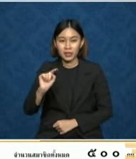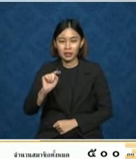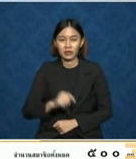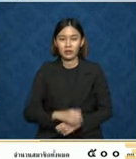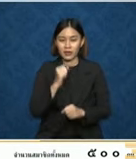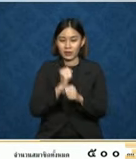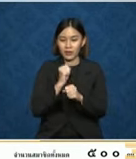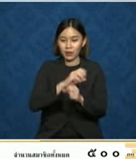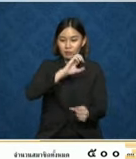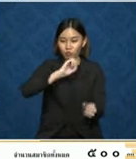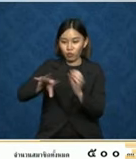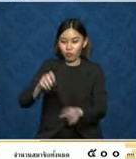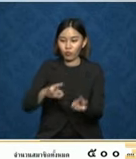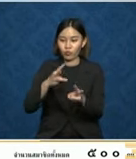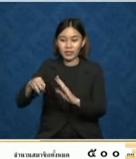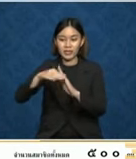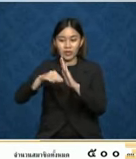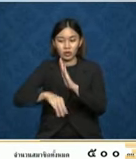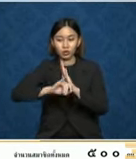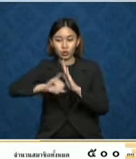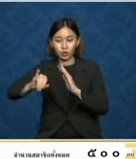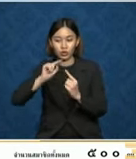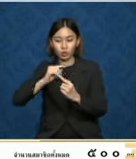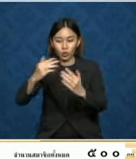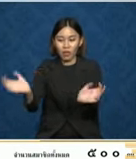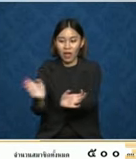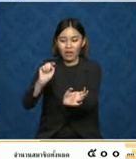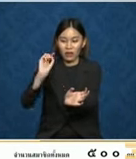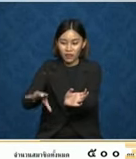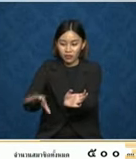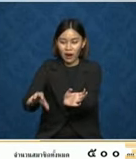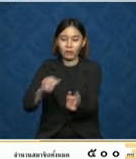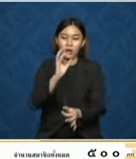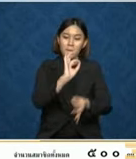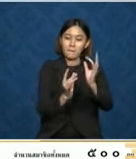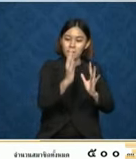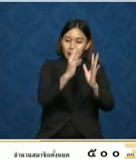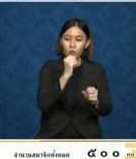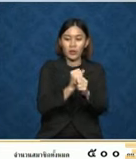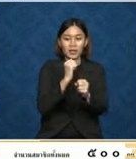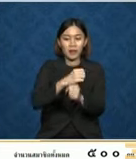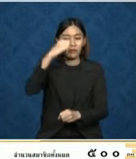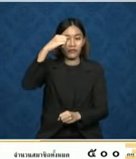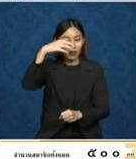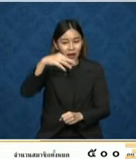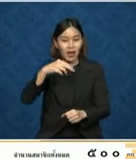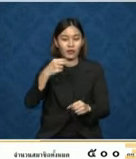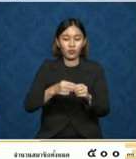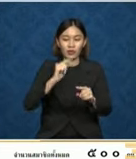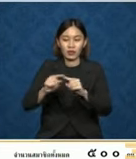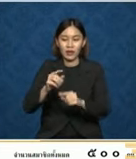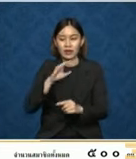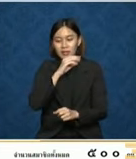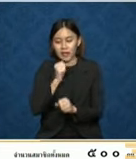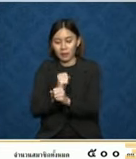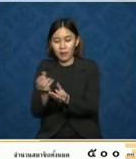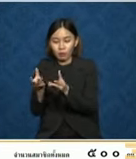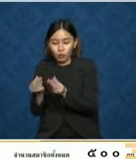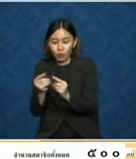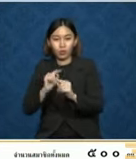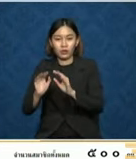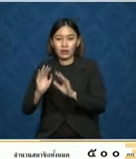ำเนินการกำจัดอย่างถูกต้องโดยการฝังกลบก็ดีหรือนำไปเผาผลิตเป็นพลังงานและการทำปุ๋ยหมักก็ดี